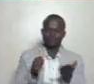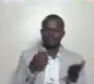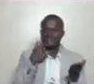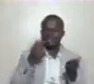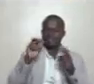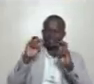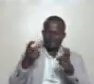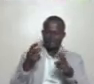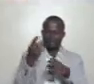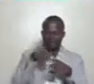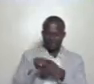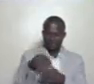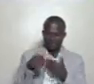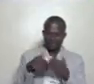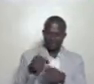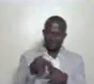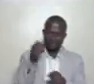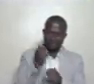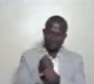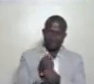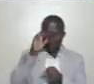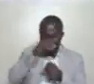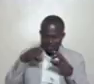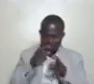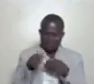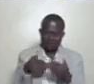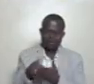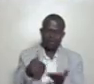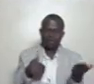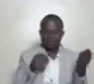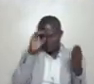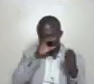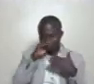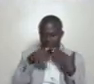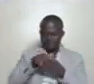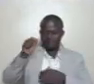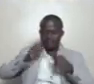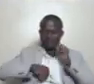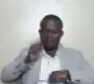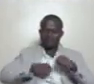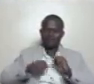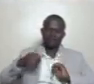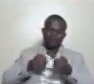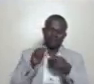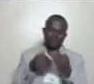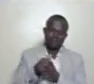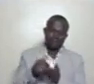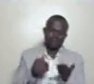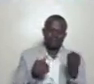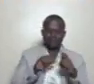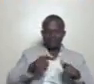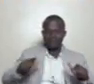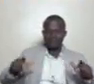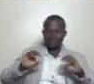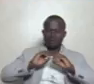ko kimwe mu byo bagiye gukora ari ugushaka uburyo bashaka shampiyona y'abakinnyi bakinira ku mucanga